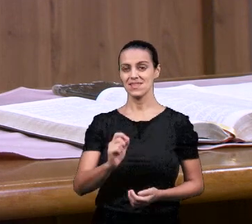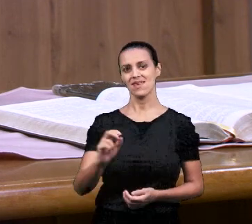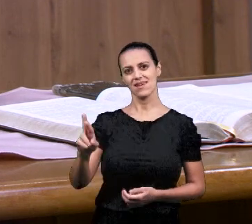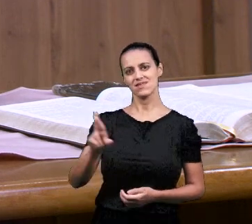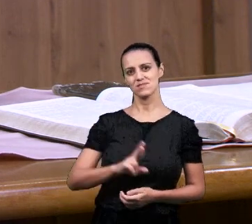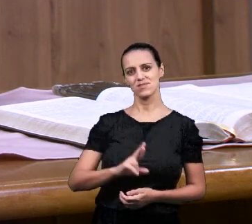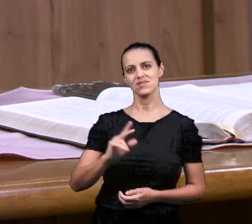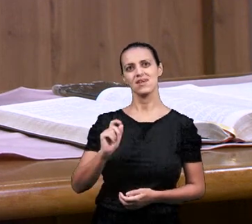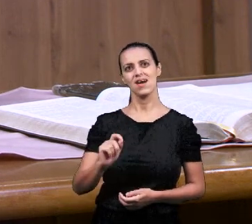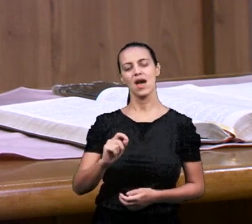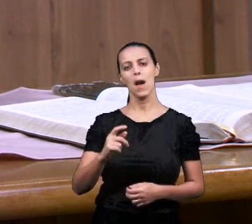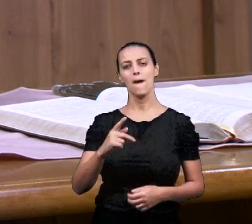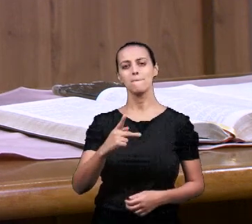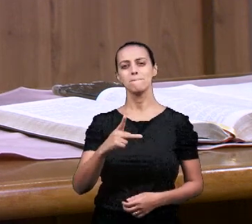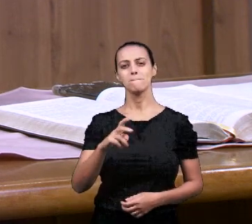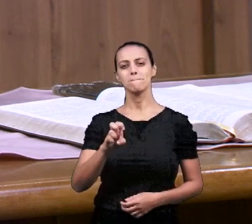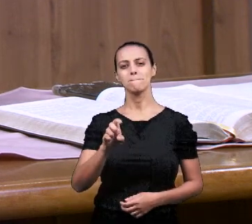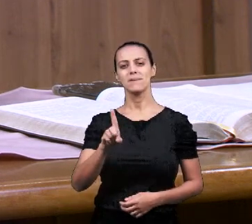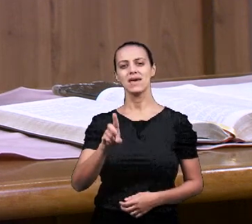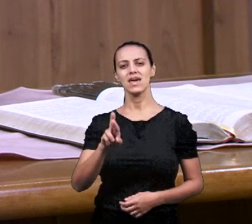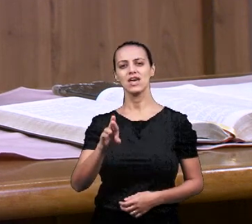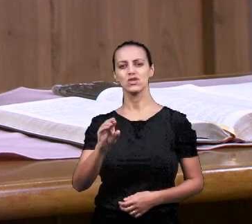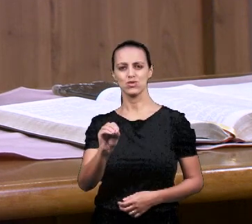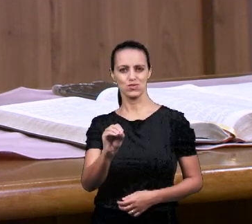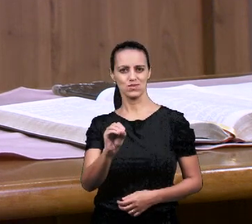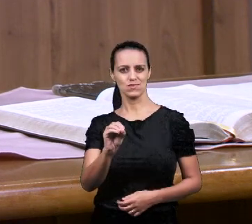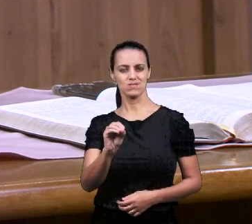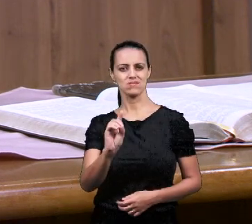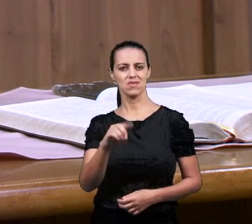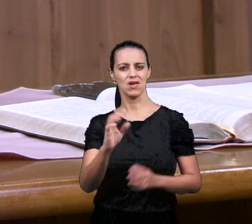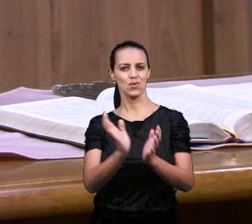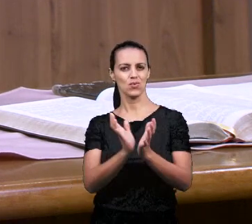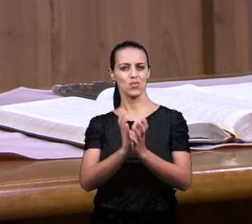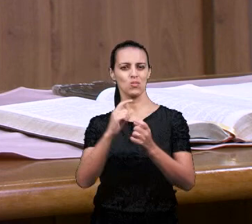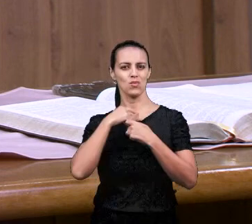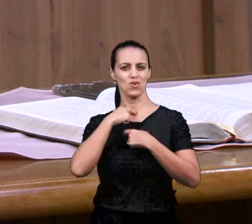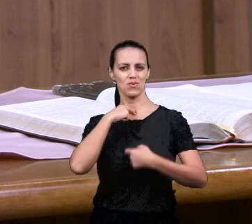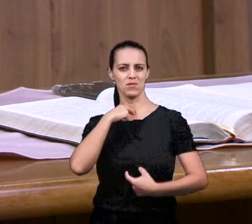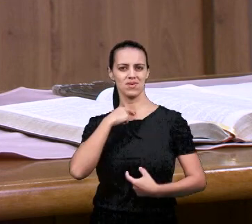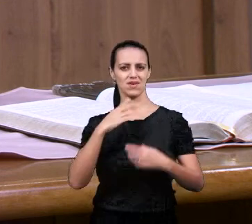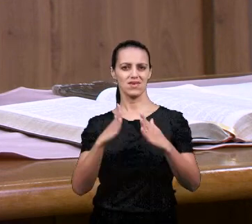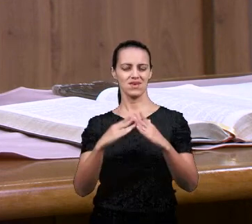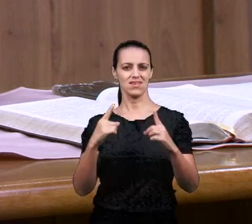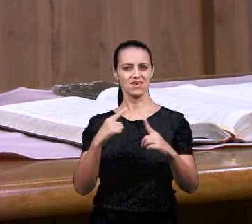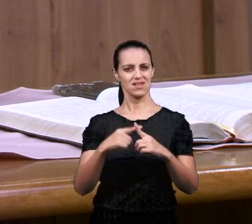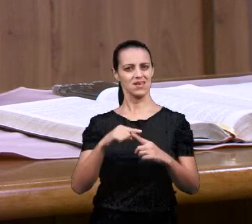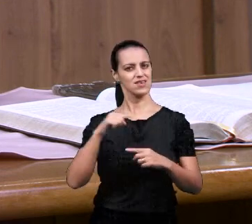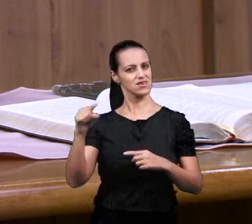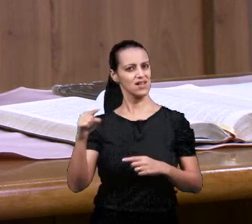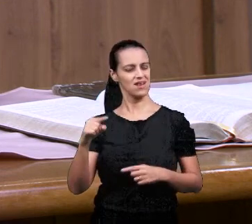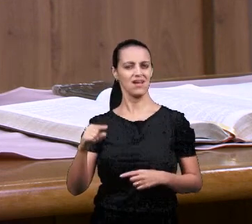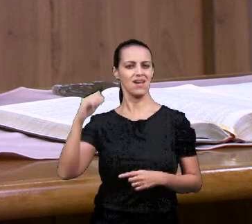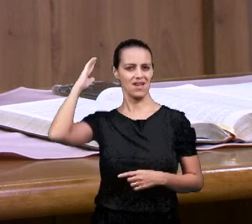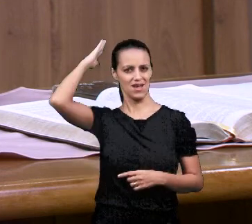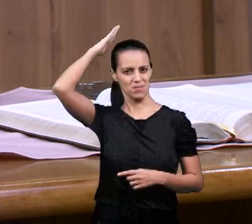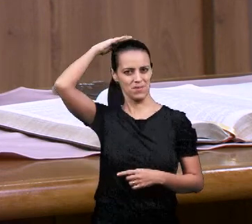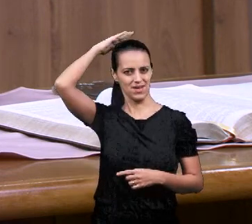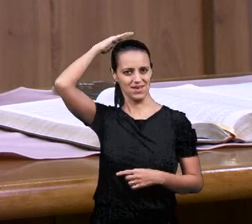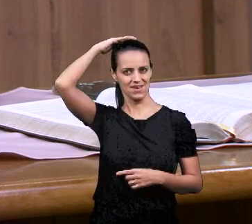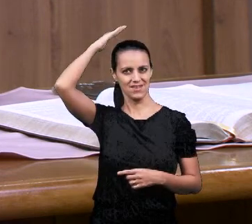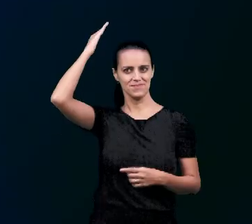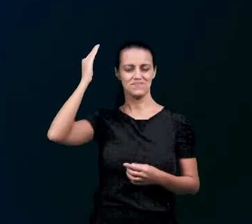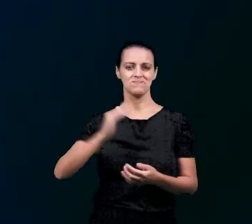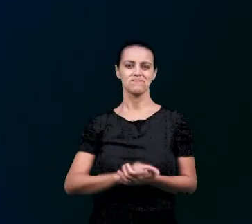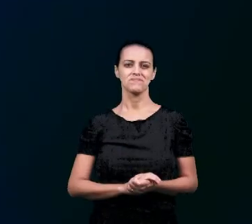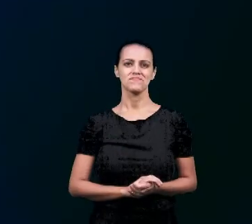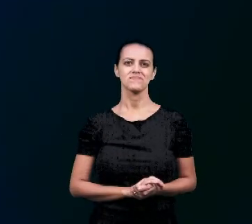réponse, c'est exactement notre frère Pedro. Notre frère Pedro, il appartient au groupe d'ouvriers de l'église de Londrina, au Paraná. Il